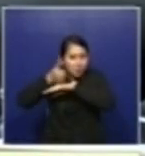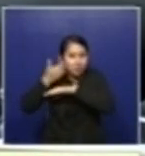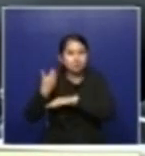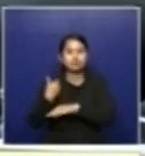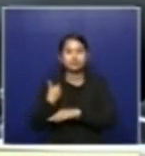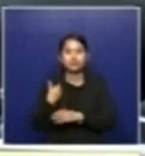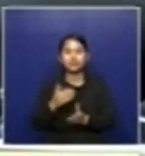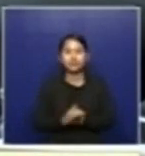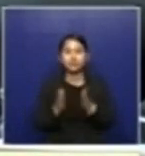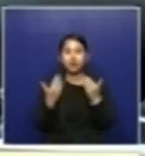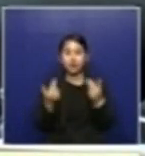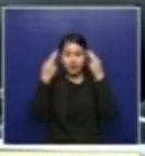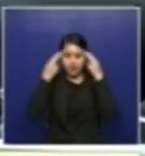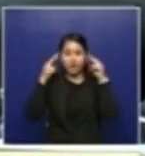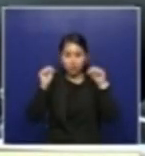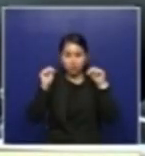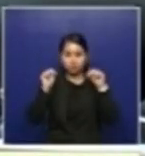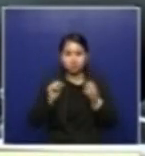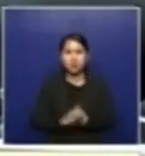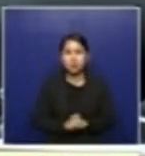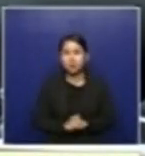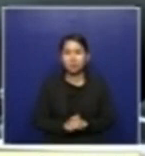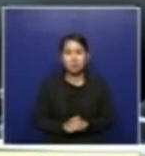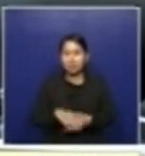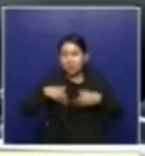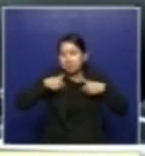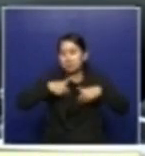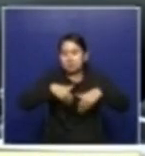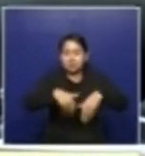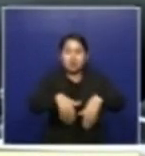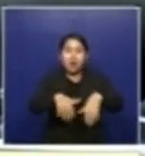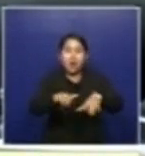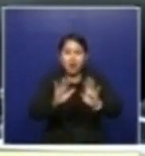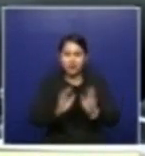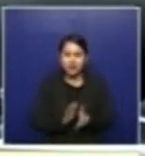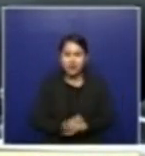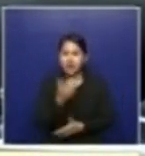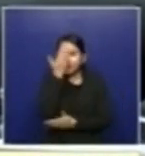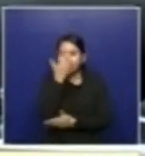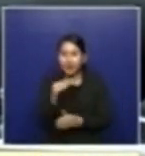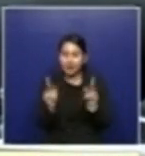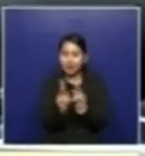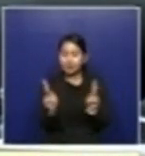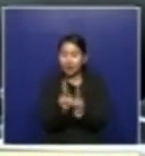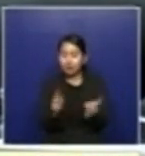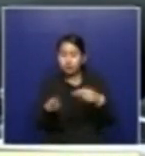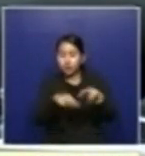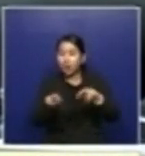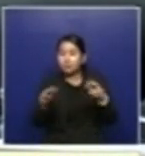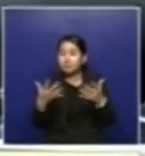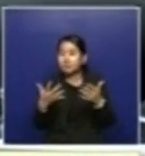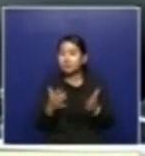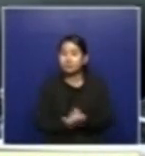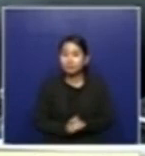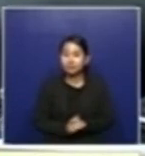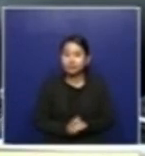ท่านนายกรัฐมนตรีเนี่ยท่านปล่อยปละเลยทำไมท่านไม่ตั้งกรรมการสอบครับ